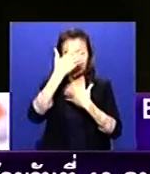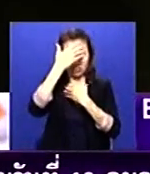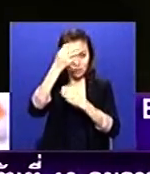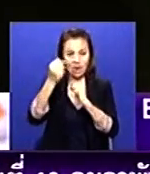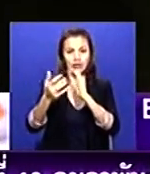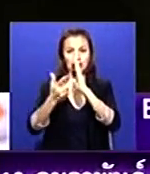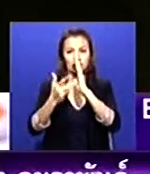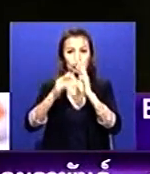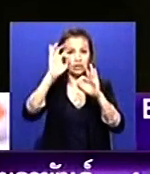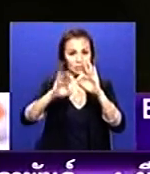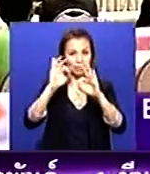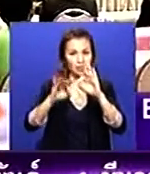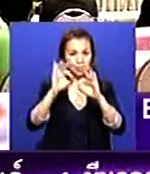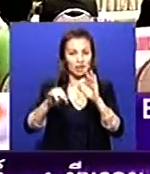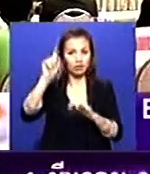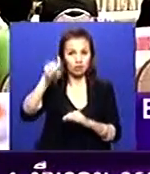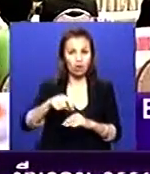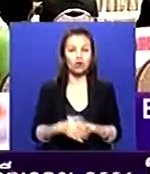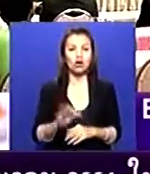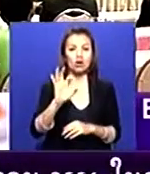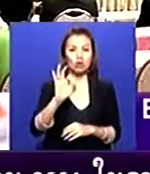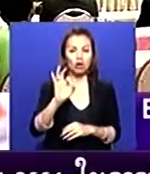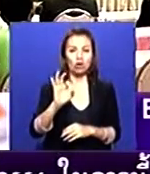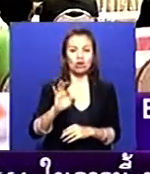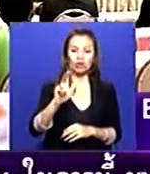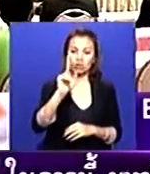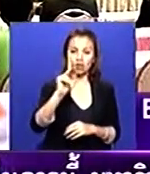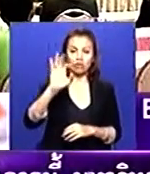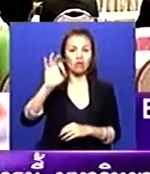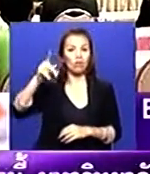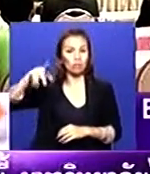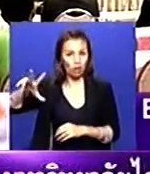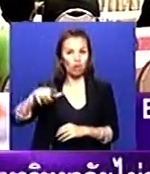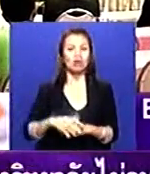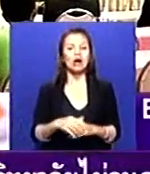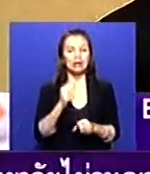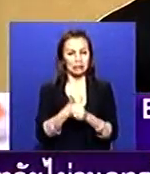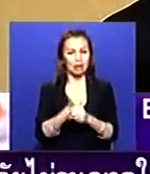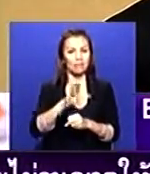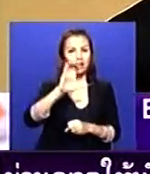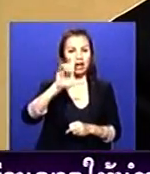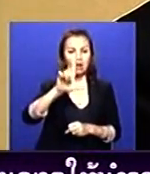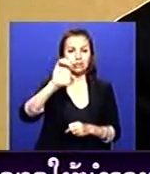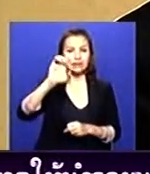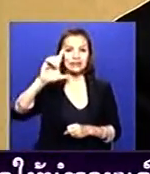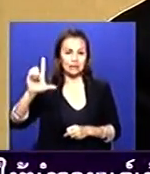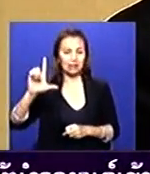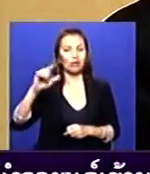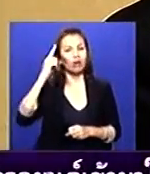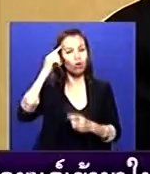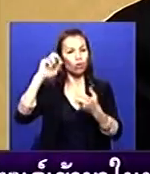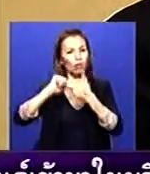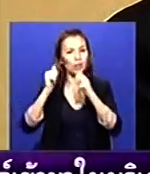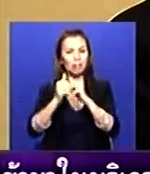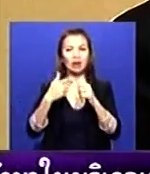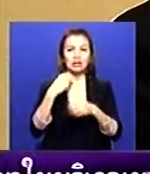ลยีประหยัดไฟฟ้ามากขึ้นกฟผ.จึงเตรียมเป็นเจ้าภาพจัดงาน LED Expo Thailand 2013ระหว่างวันที่ 23-25 พฤษภ